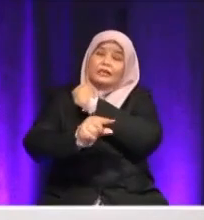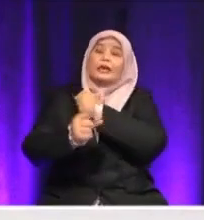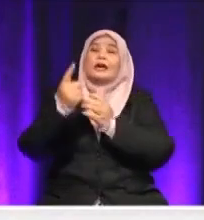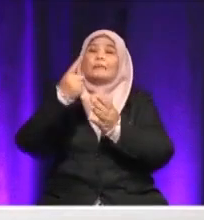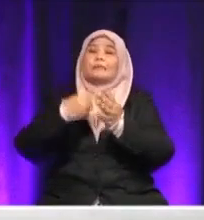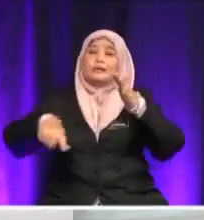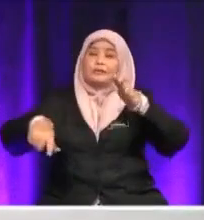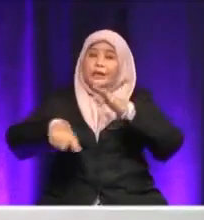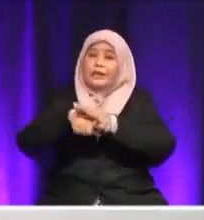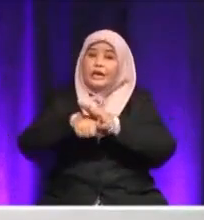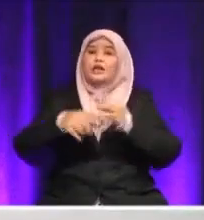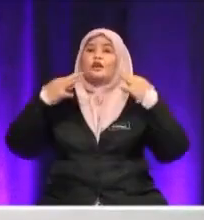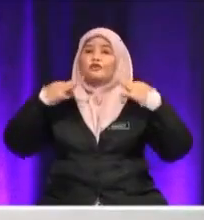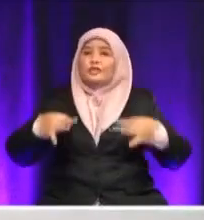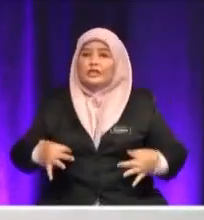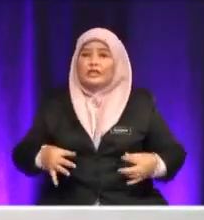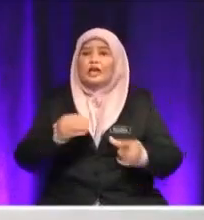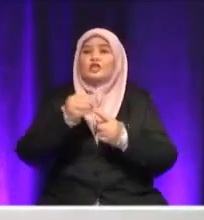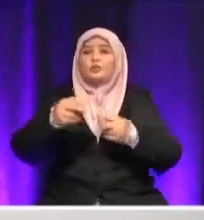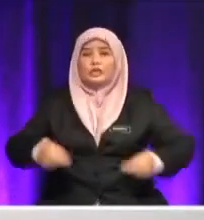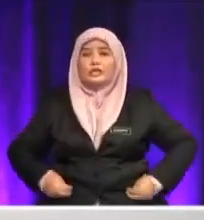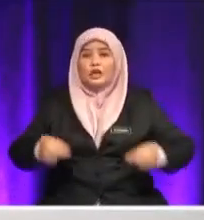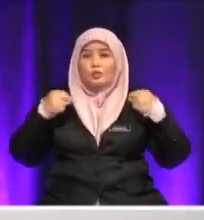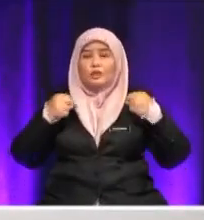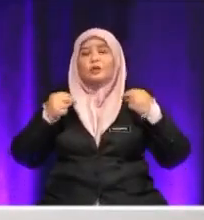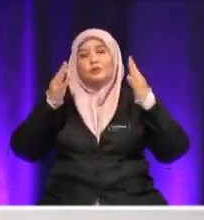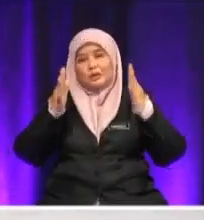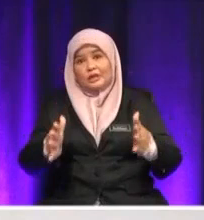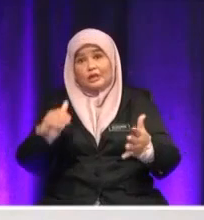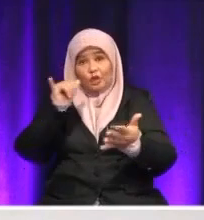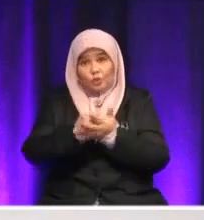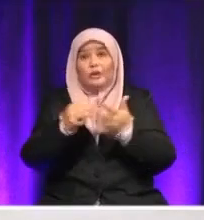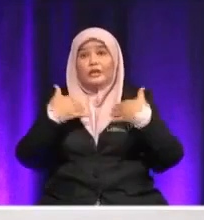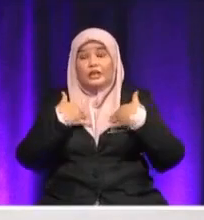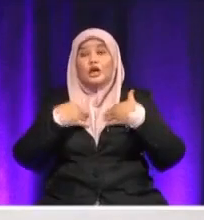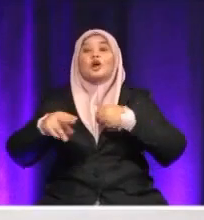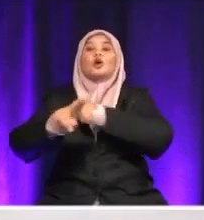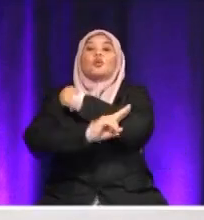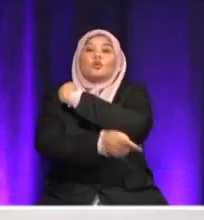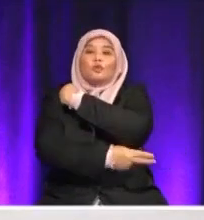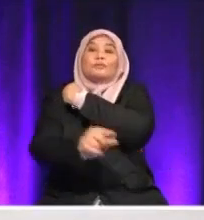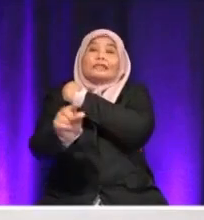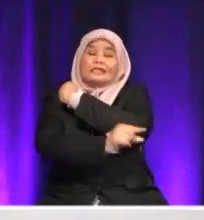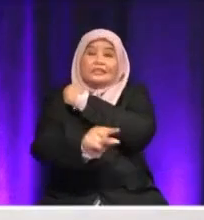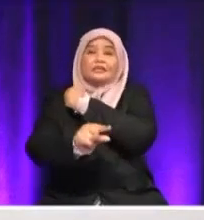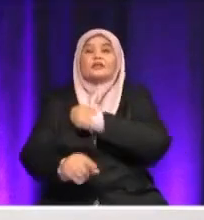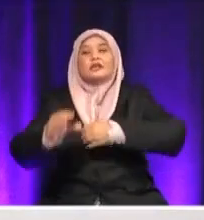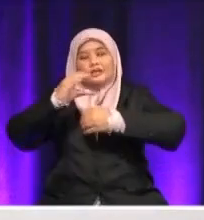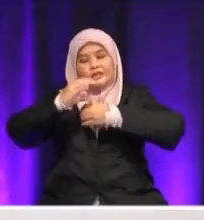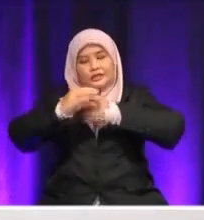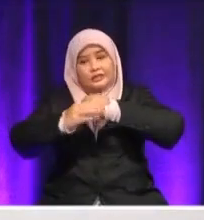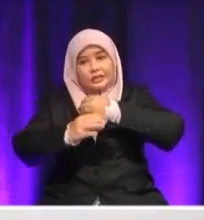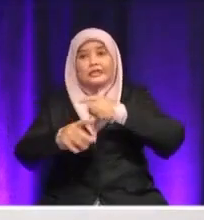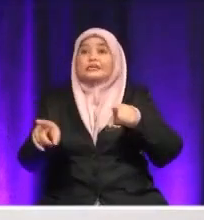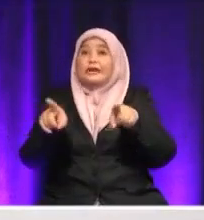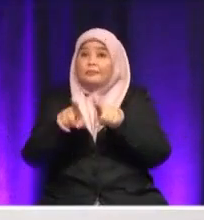melibatkan fizikal ataupun nyawa, itu ialah hukum kisos. Betul. So, apa hukuman dalam situasi ini? Dicederakan sama apa